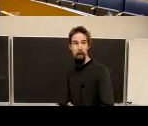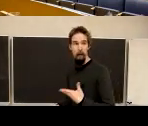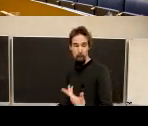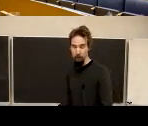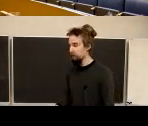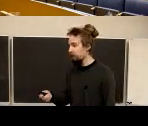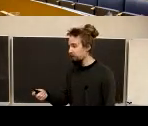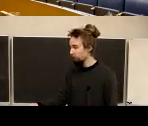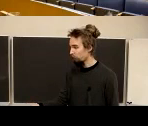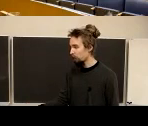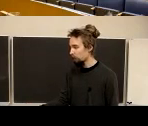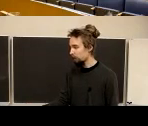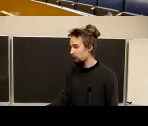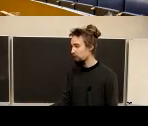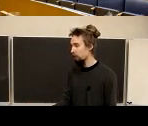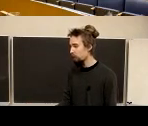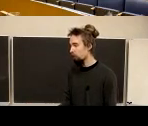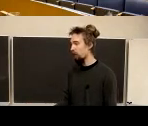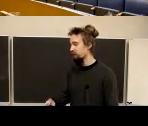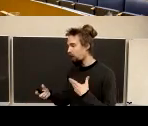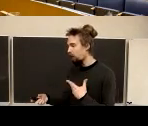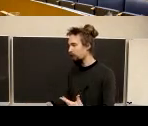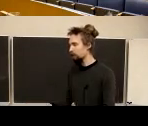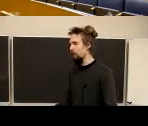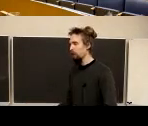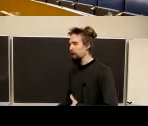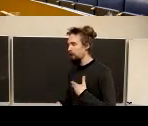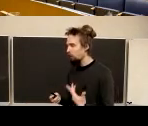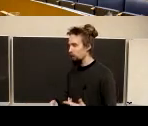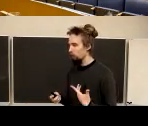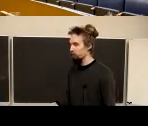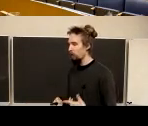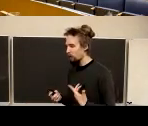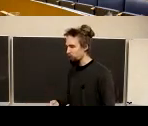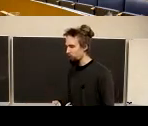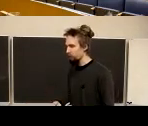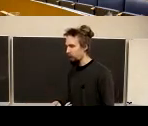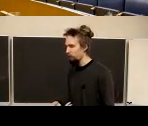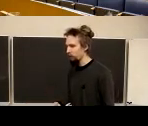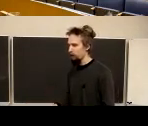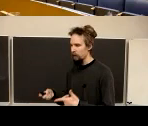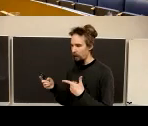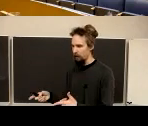ihmisiltä. Mutta sitten sen lisäksi voidaan ajatella, että meillä on jonkinlaisia havaintoja ja kokemuksia